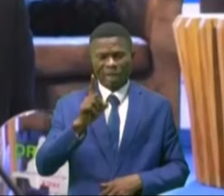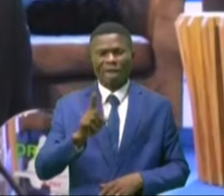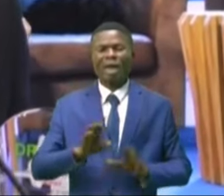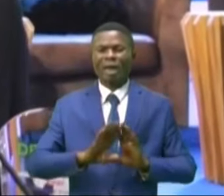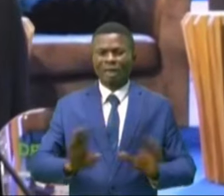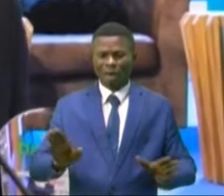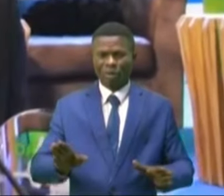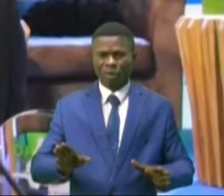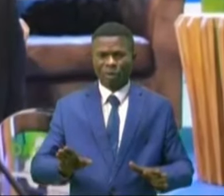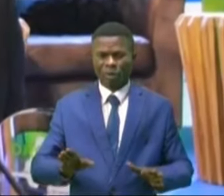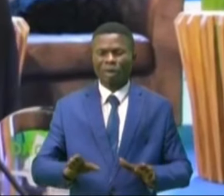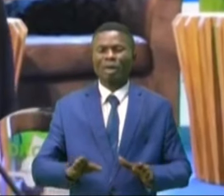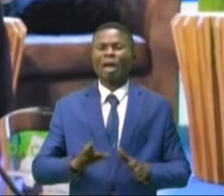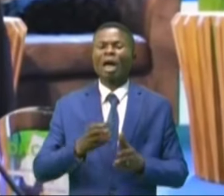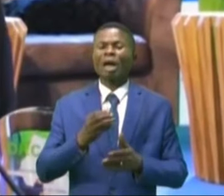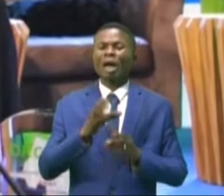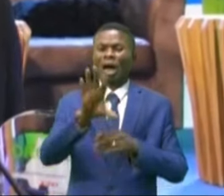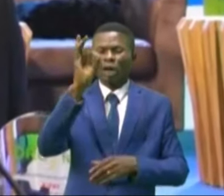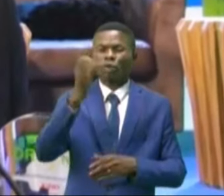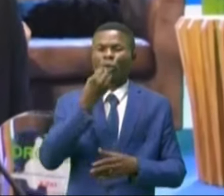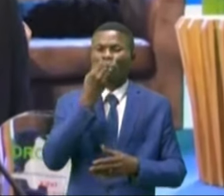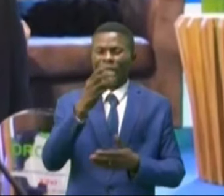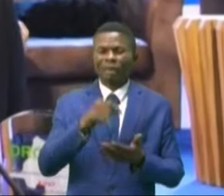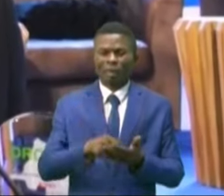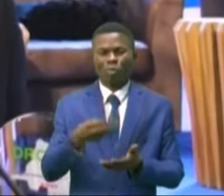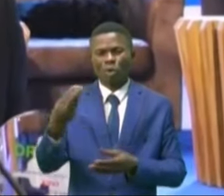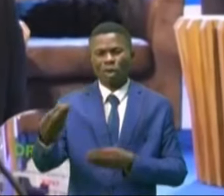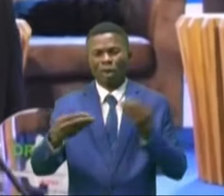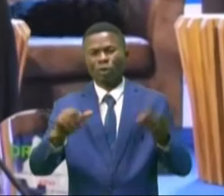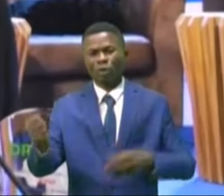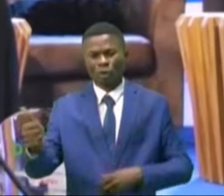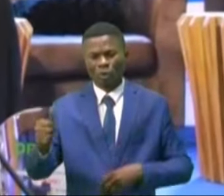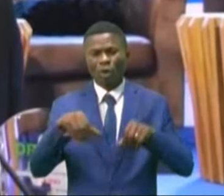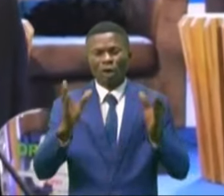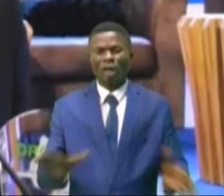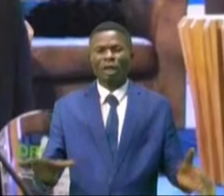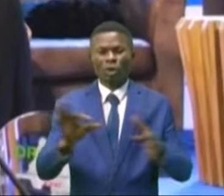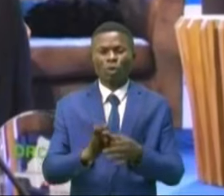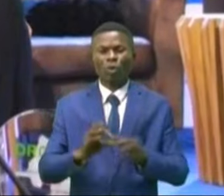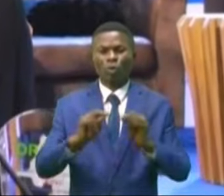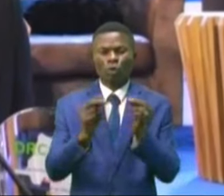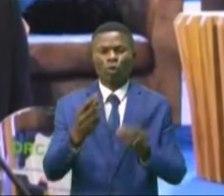fais ça comme modèle à donner aux autres Congolais. Congolais, mettons-nous ensemble,